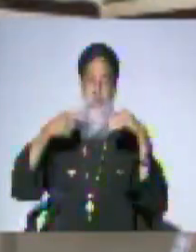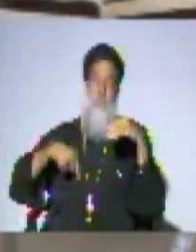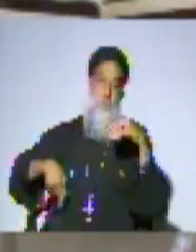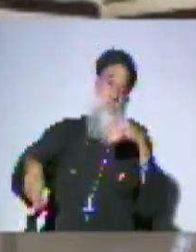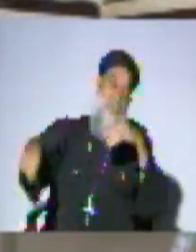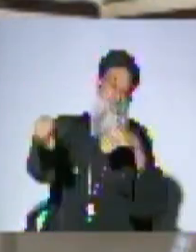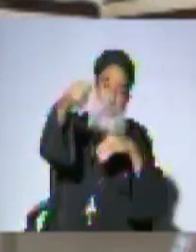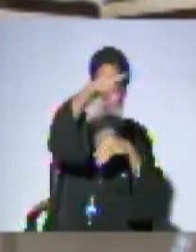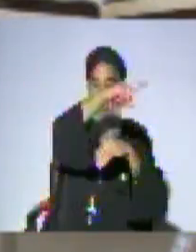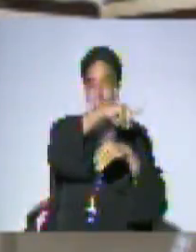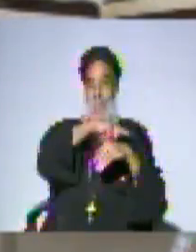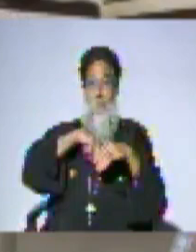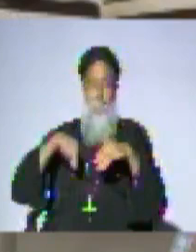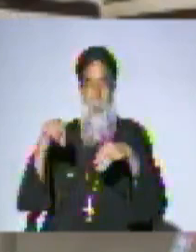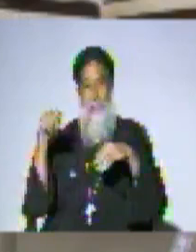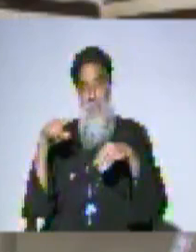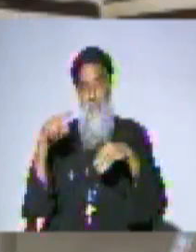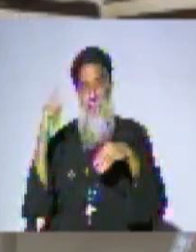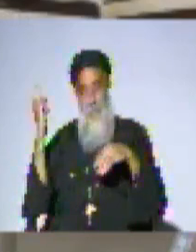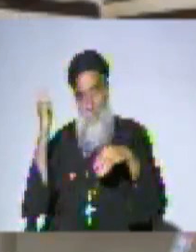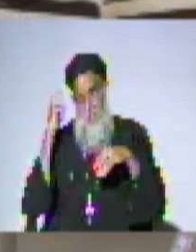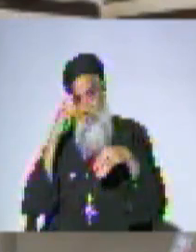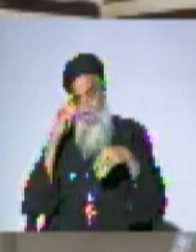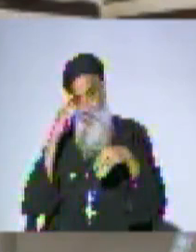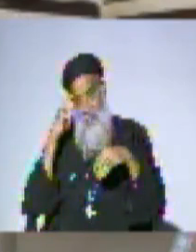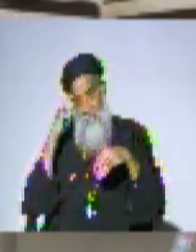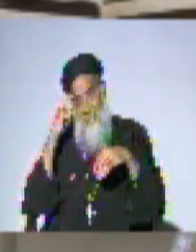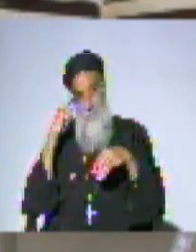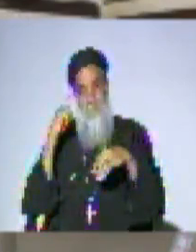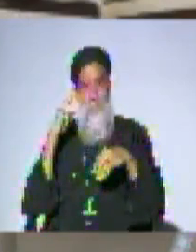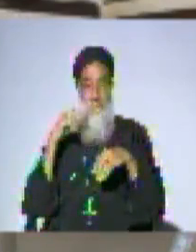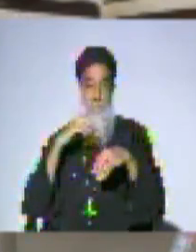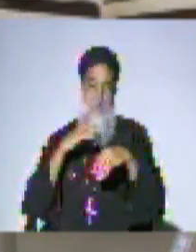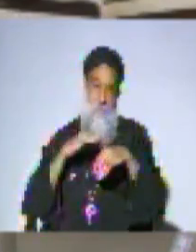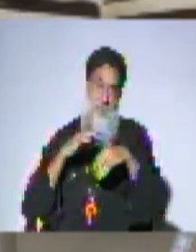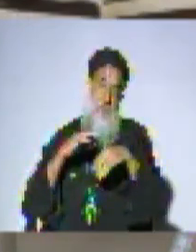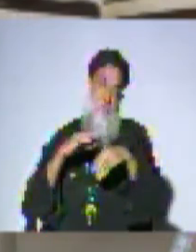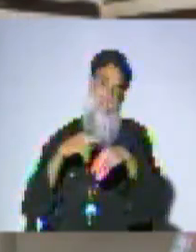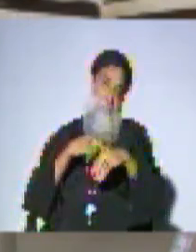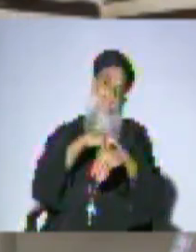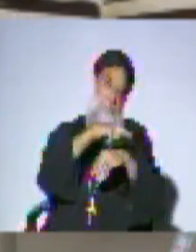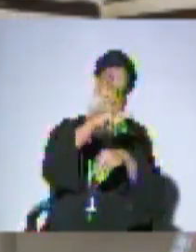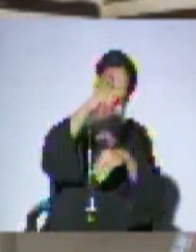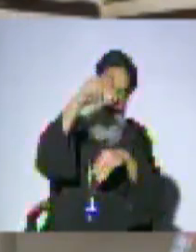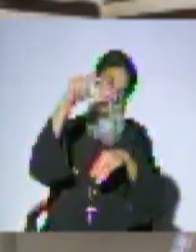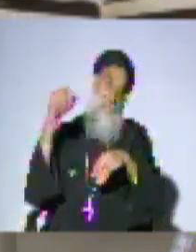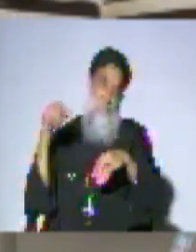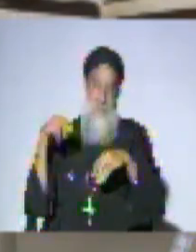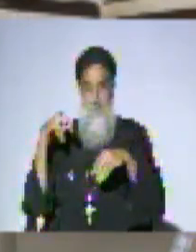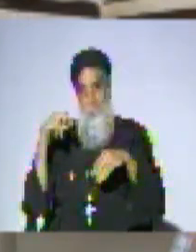بقى. لأن الطغامات الملائكية والطبائع